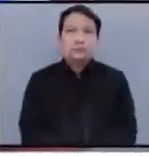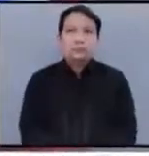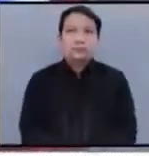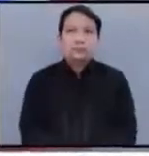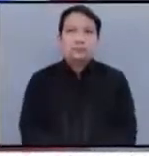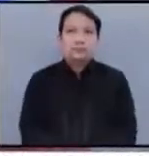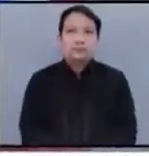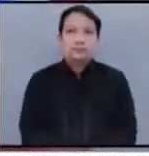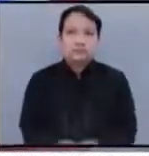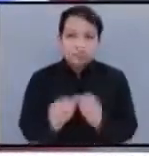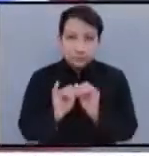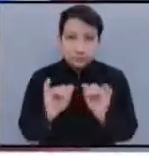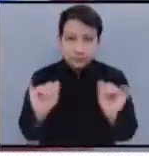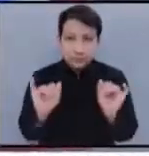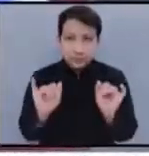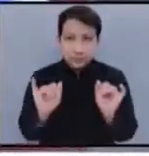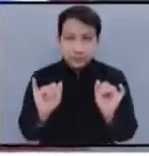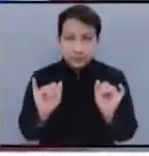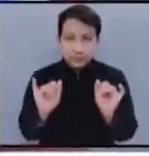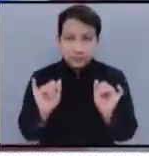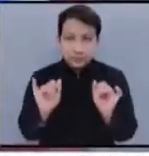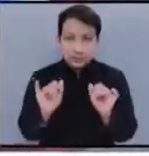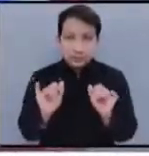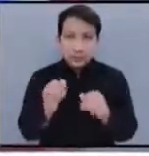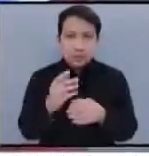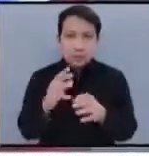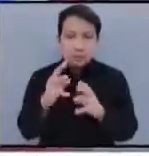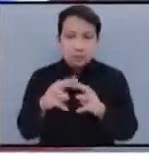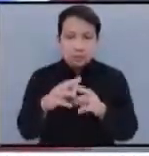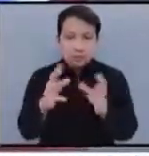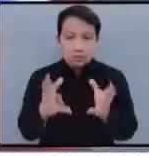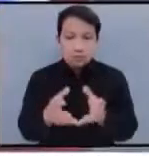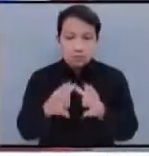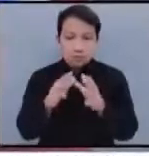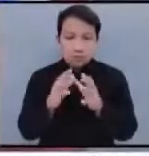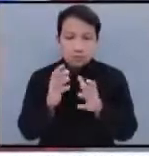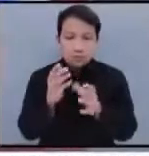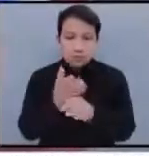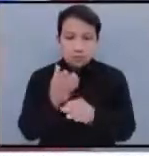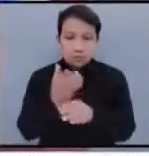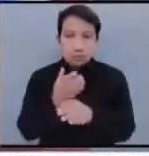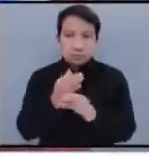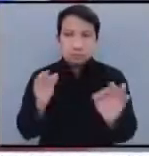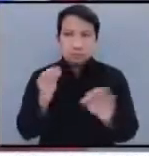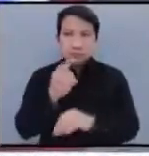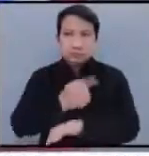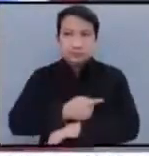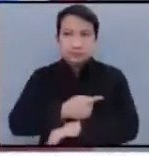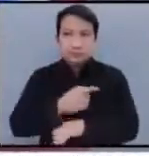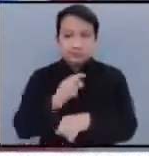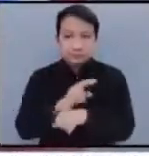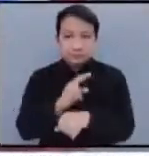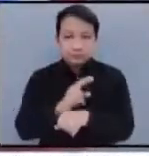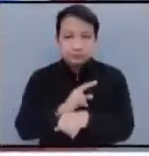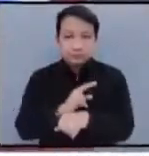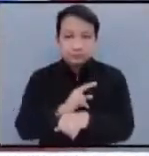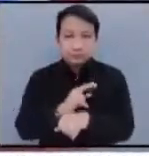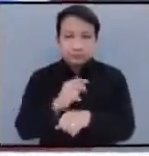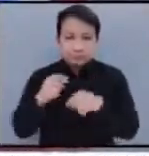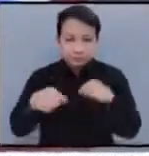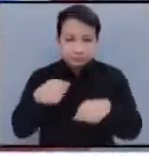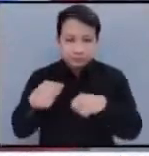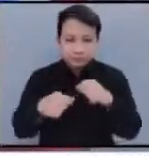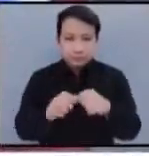sabay ng paggunita sa World Car Free Day, isinusulong po ng Department of Education ang paggamit ng bisikleta ng kanilang mga tauhan. Gayun